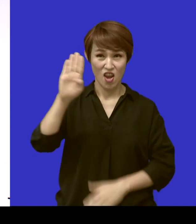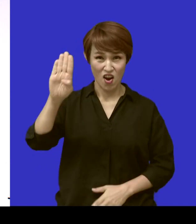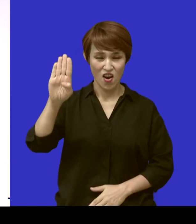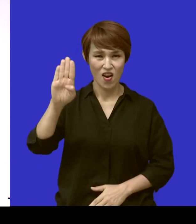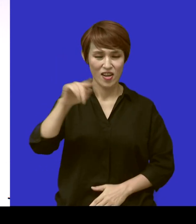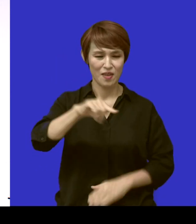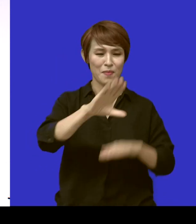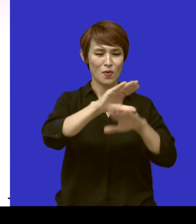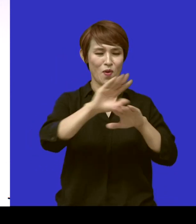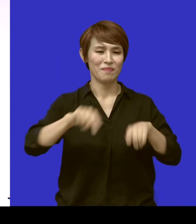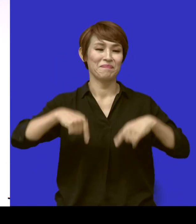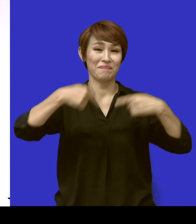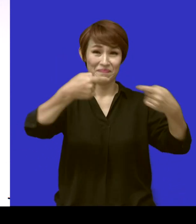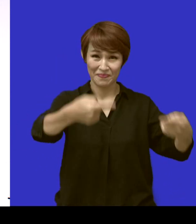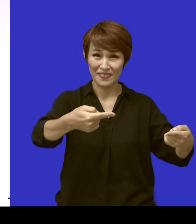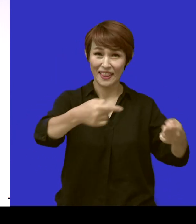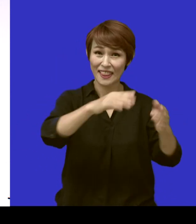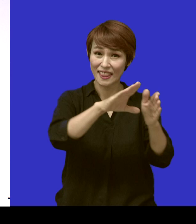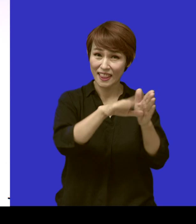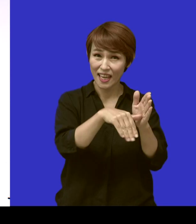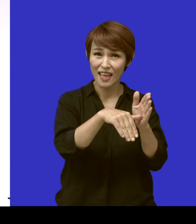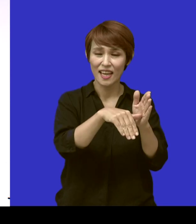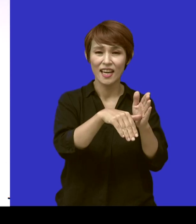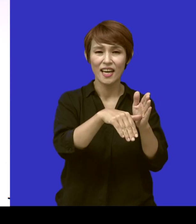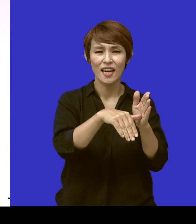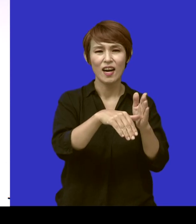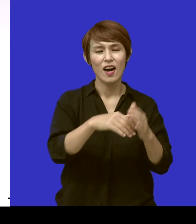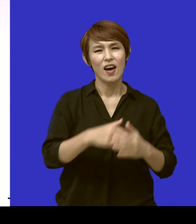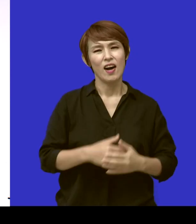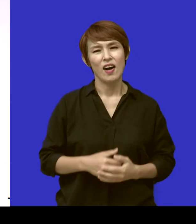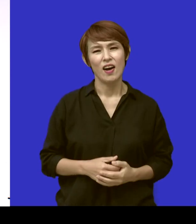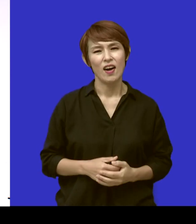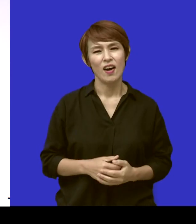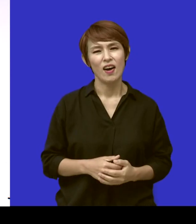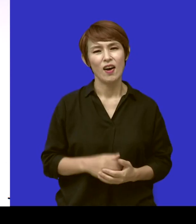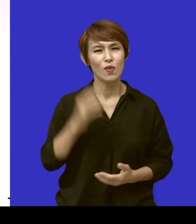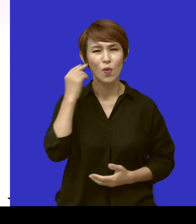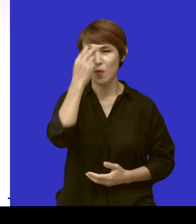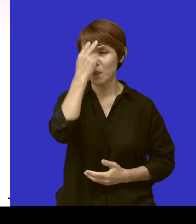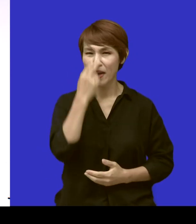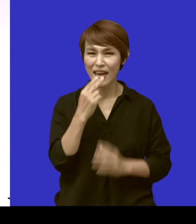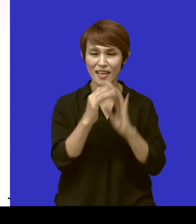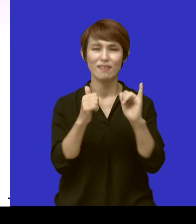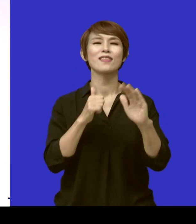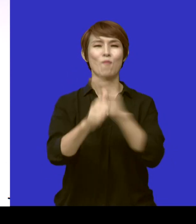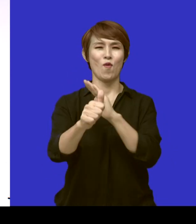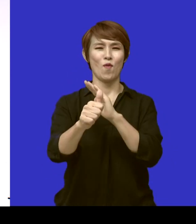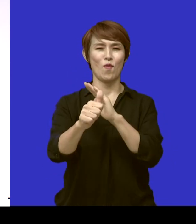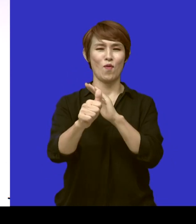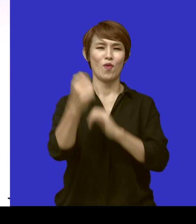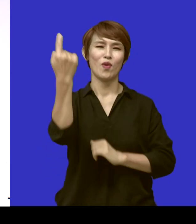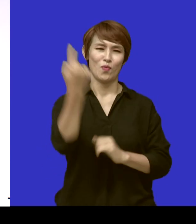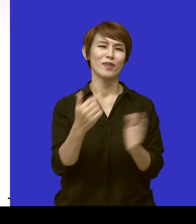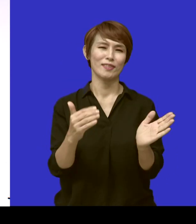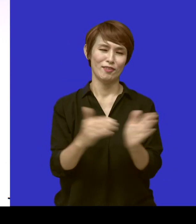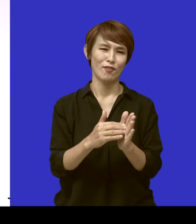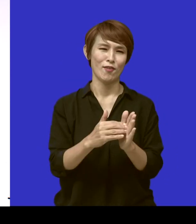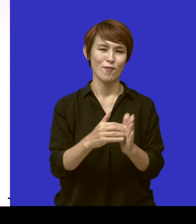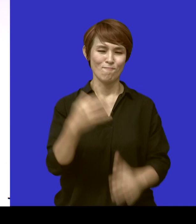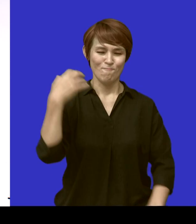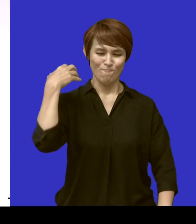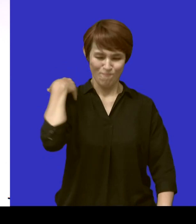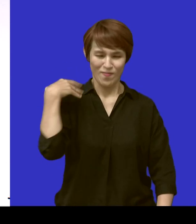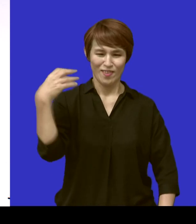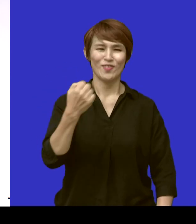새롭게 하소서에 출연을 하는데 네. 굉장히 농맹인을 대표해서 네네. 굉장히 무거운